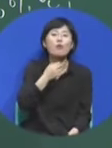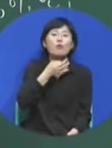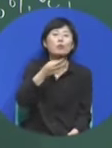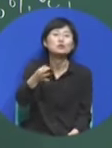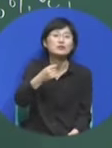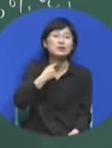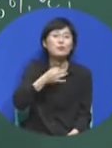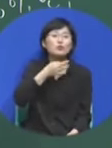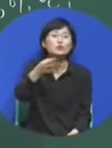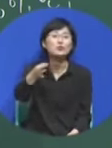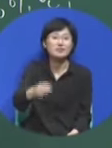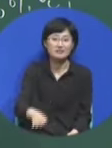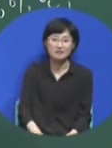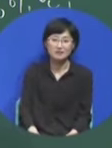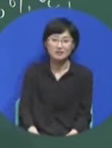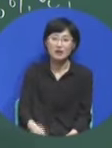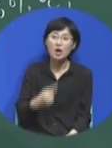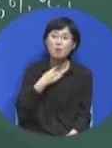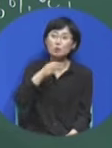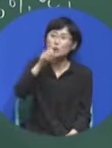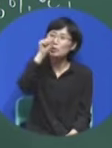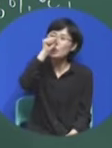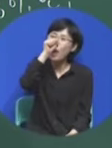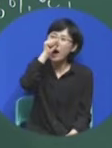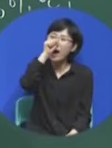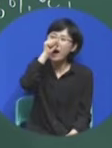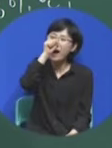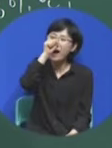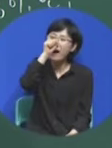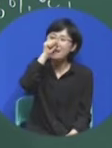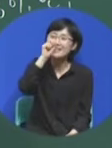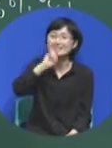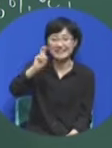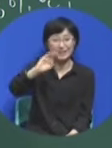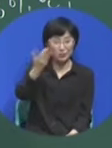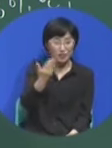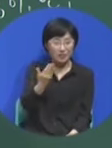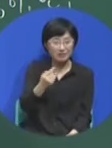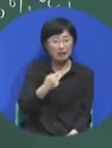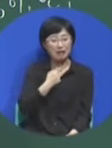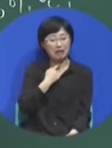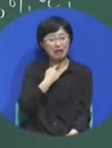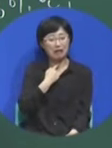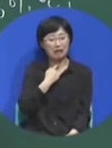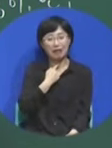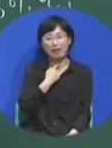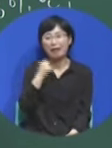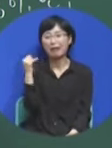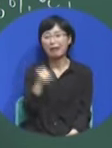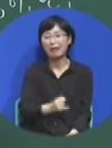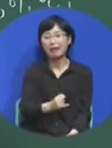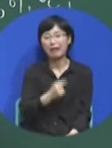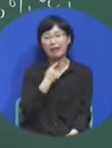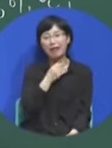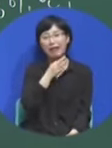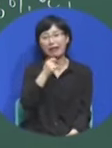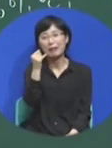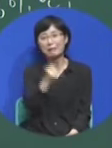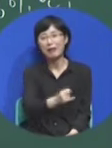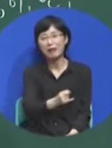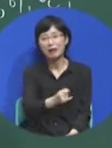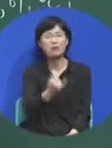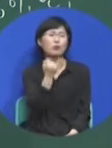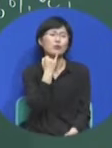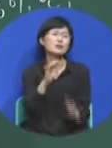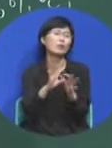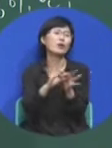乐器中的最好的乐器就是我们的声音. 네, 목소리가 좋은 분도 찬양해야 되지만 음치도 하나님의 음치 음은 찬양 안 받으시나요?